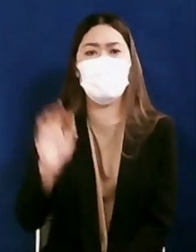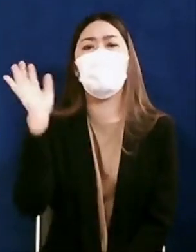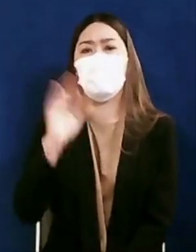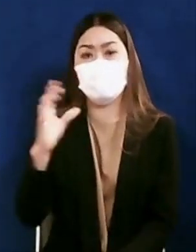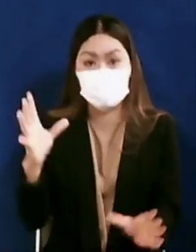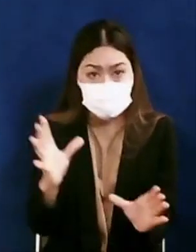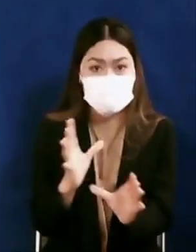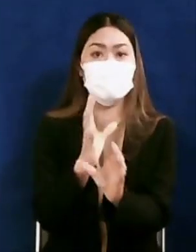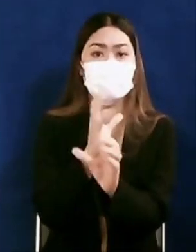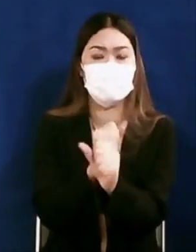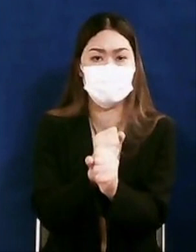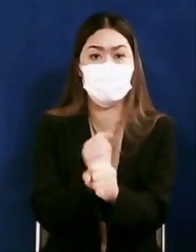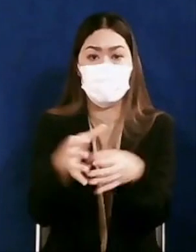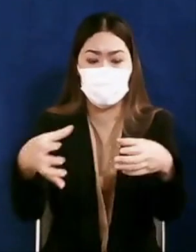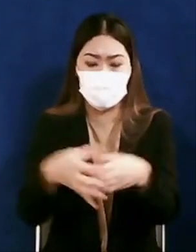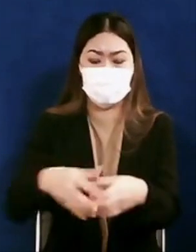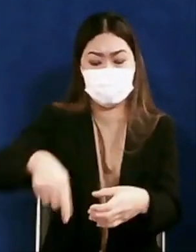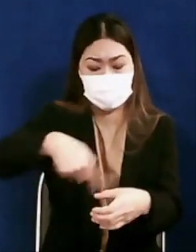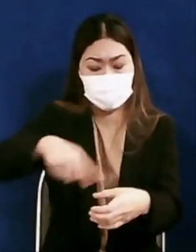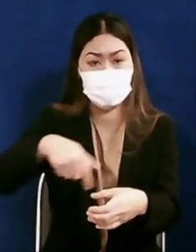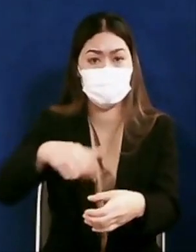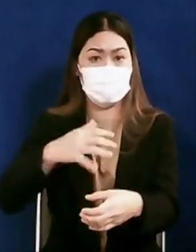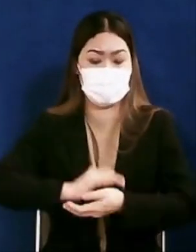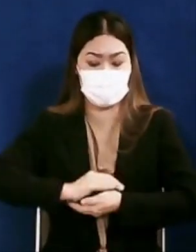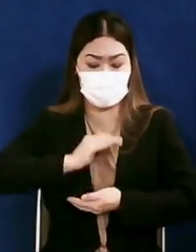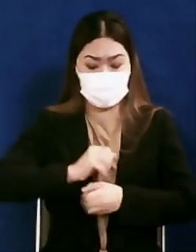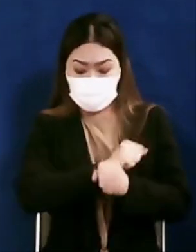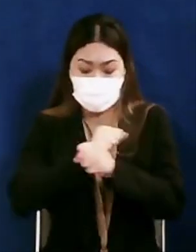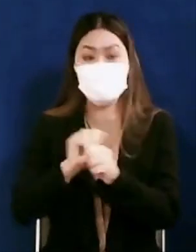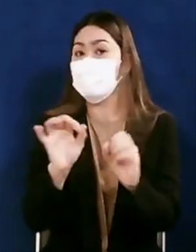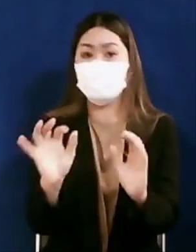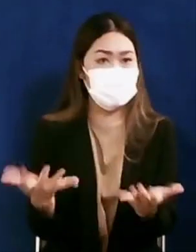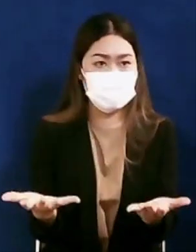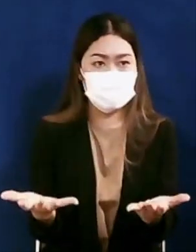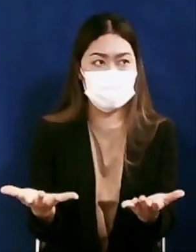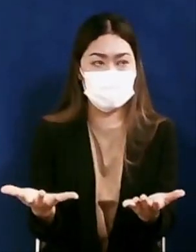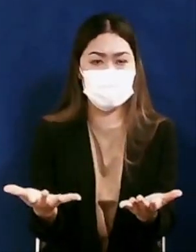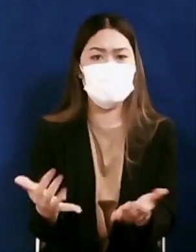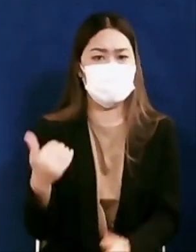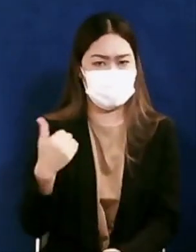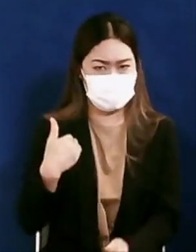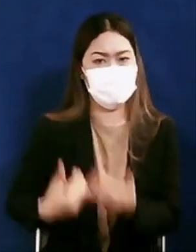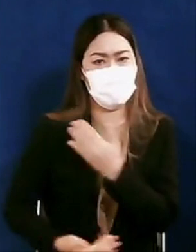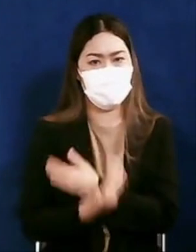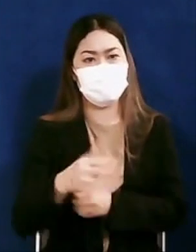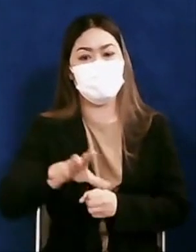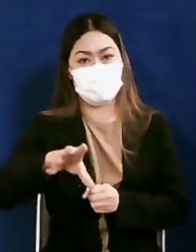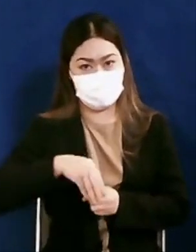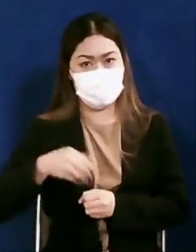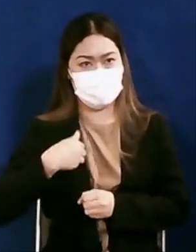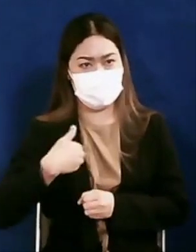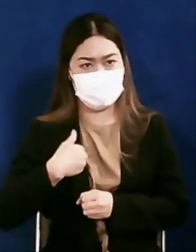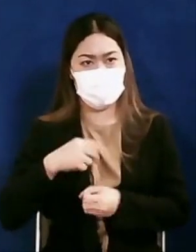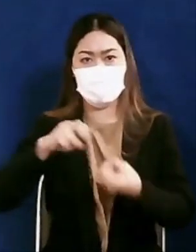าคนเหล่านี้เนี่ยถ้ายังไม่มีภูมิคุ้มกันขึ้นใดๆเลยเนี่ยก็มีโอกาสที่จะติดเชื้อแล้วก็ทำ